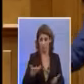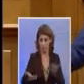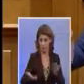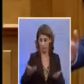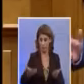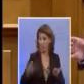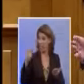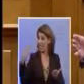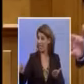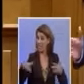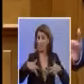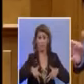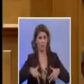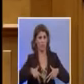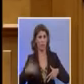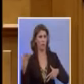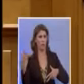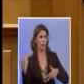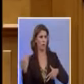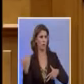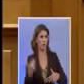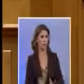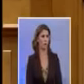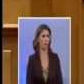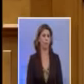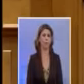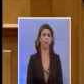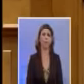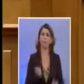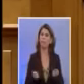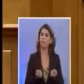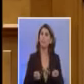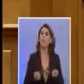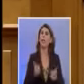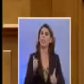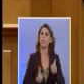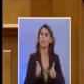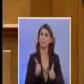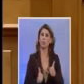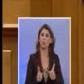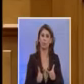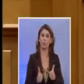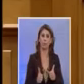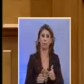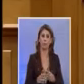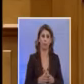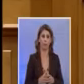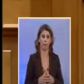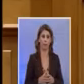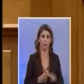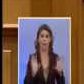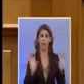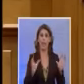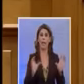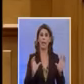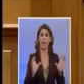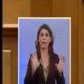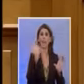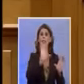δικές σας κυβερνήσεις πρόσφατα έκαναν το διαγωνισμό για το ραδιοτηλεοπτικό